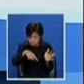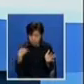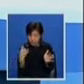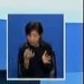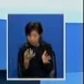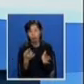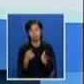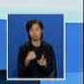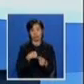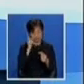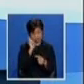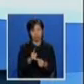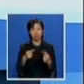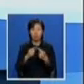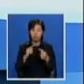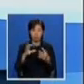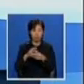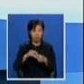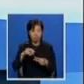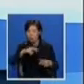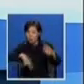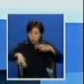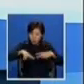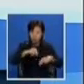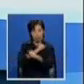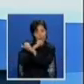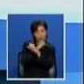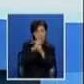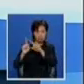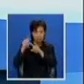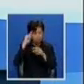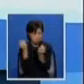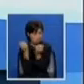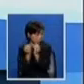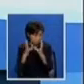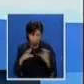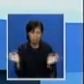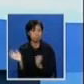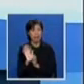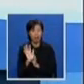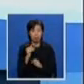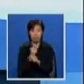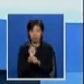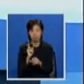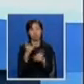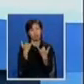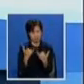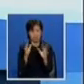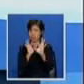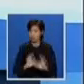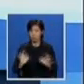ว่าการที่จะป้องกันไม่ให้เกิดความสูญเสียนั้นสิ่งที่ดีที่สุดขณะนี้ก็คือการยุติการชุม